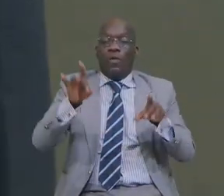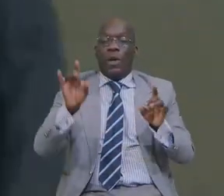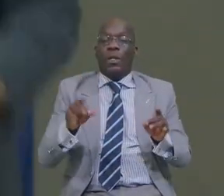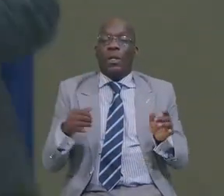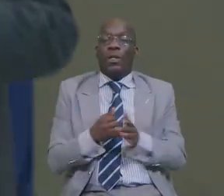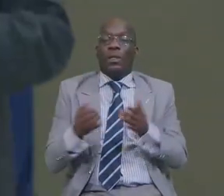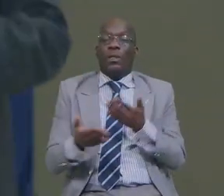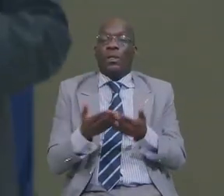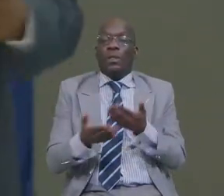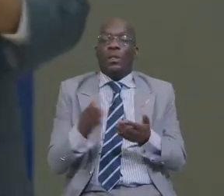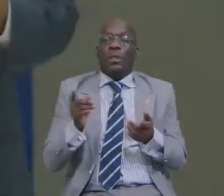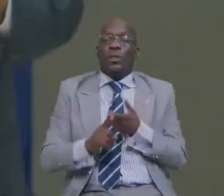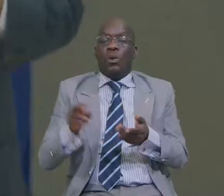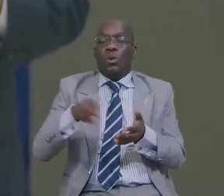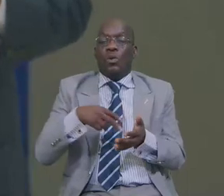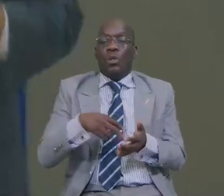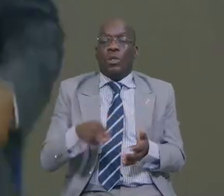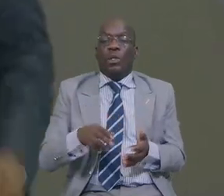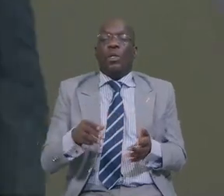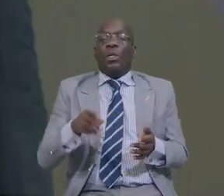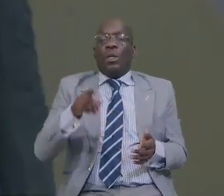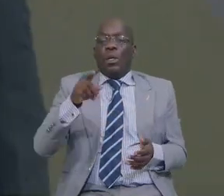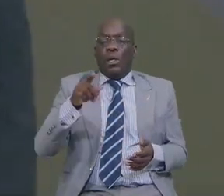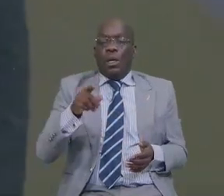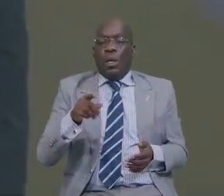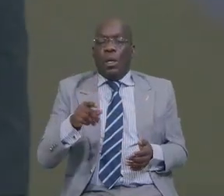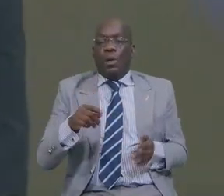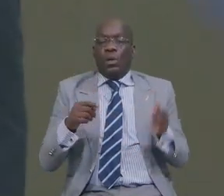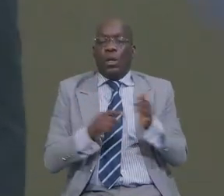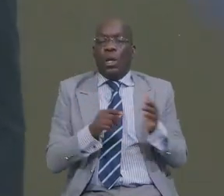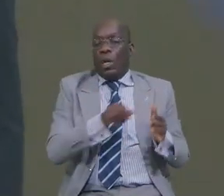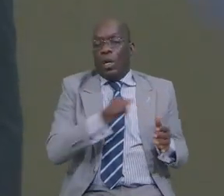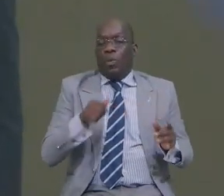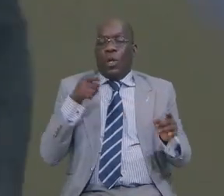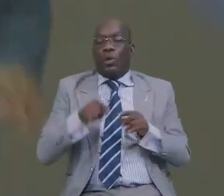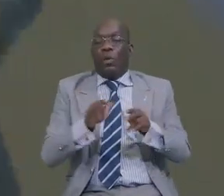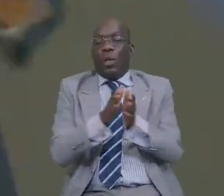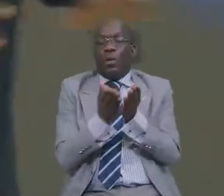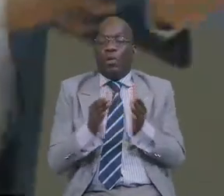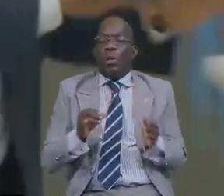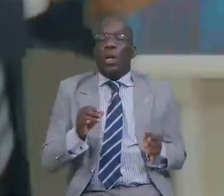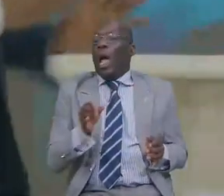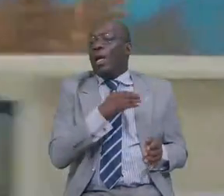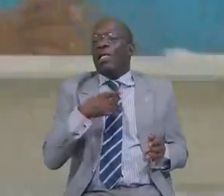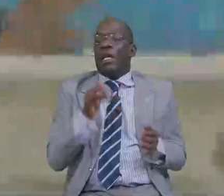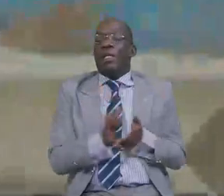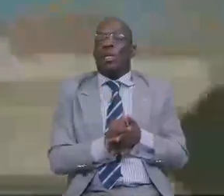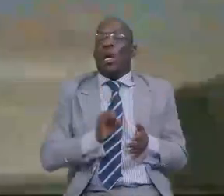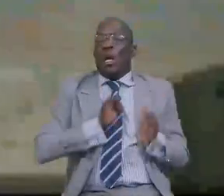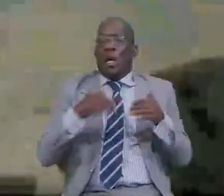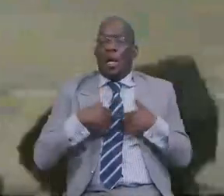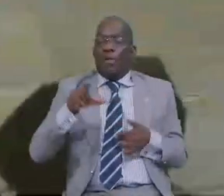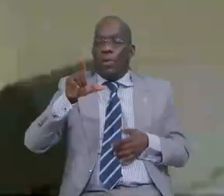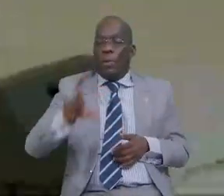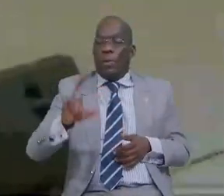facilité à lire les livres de littérature. Et ils pensent que, ah, j'ai le cerveau de